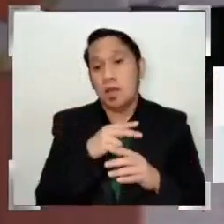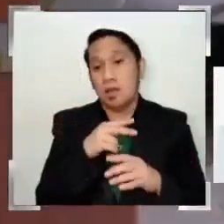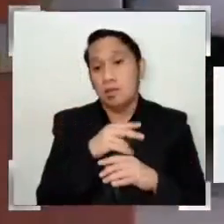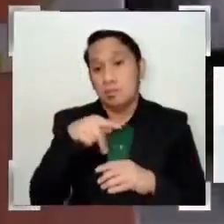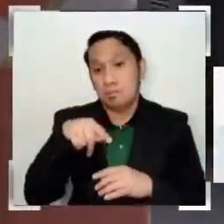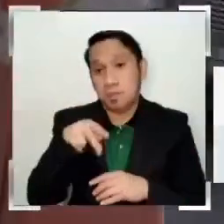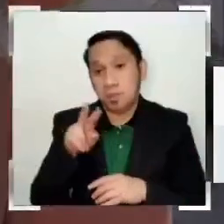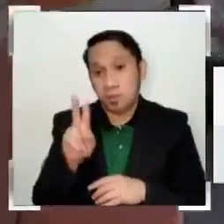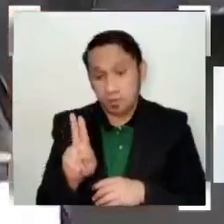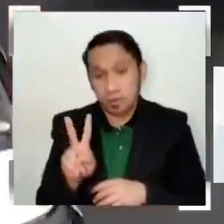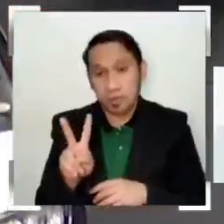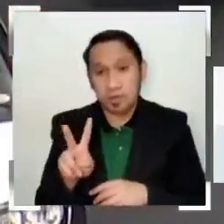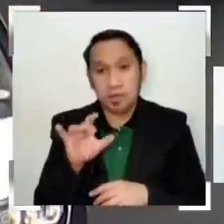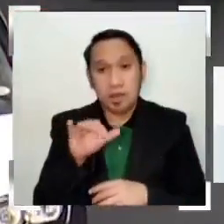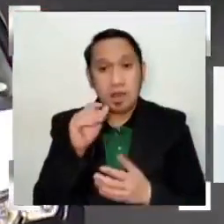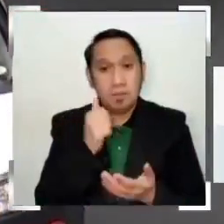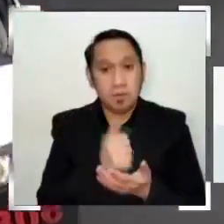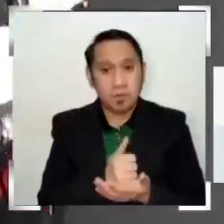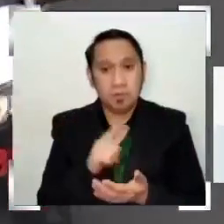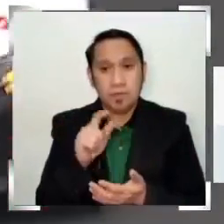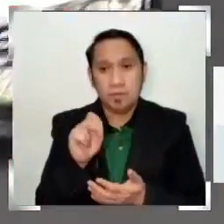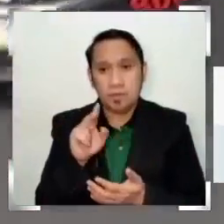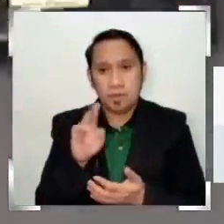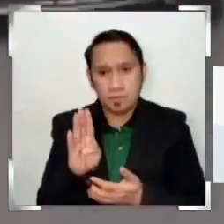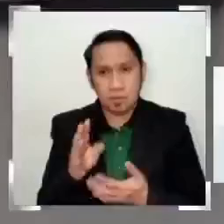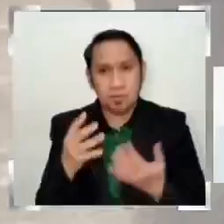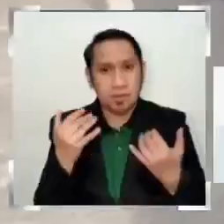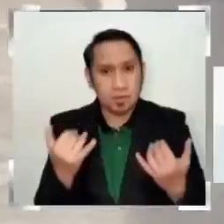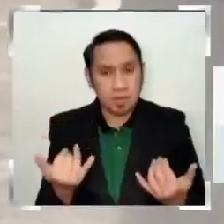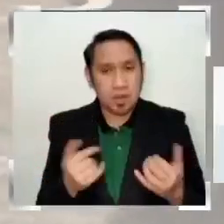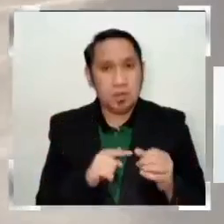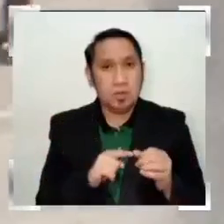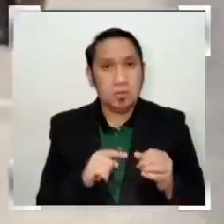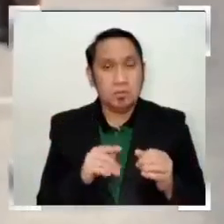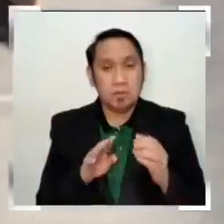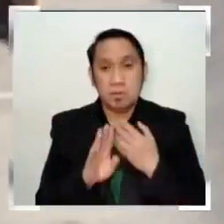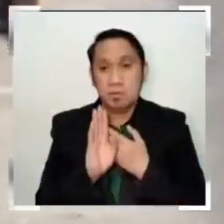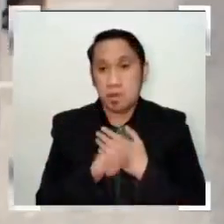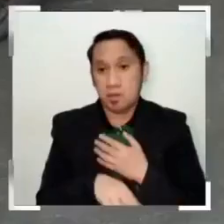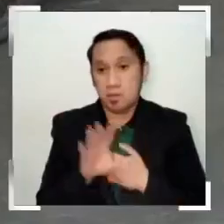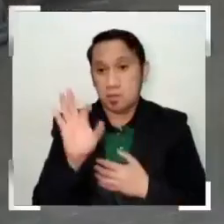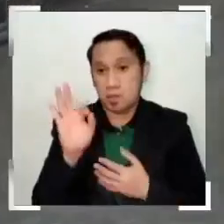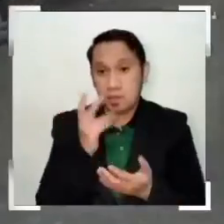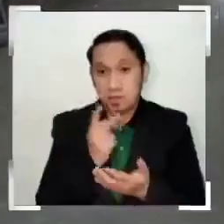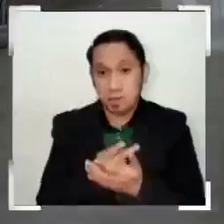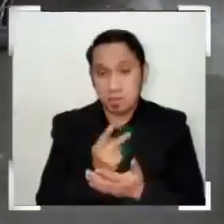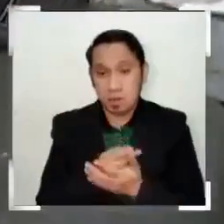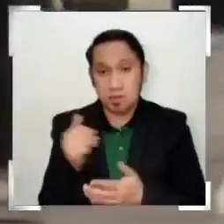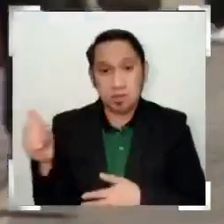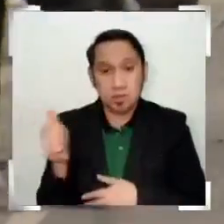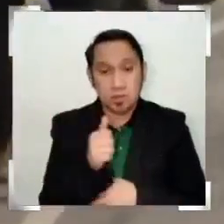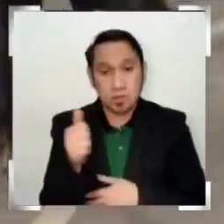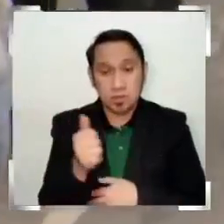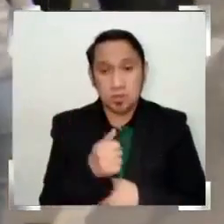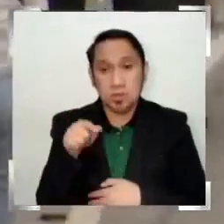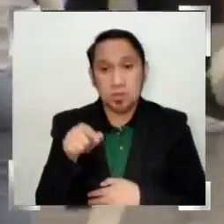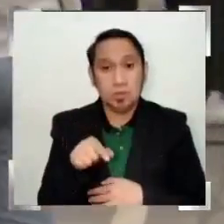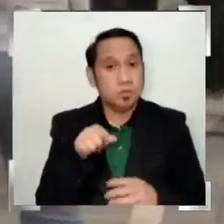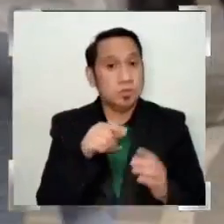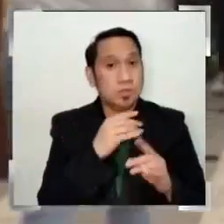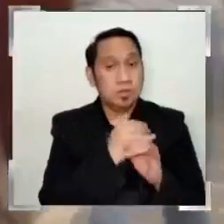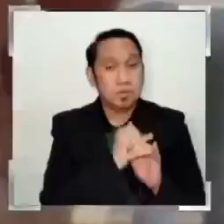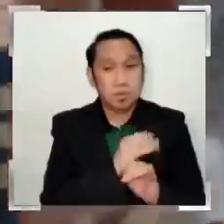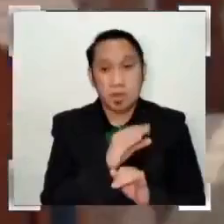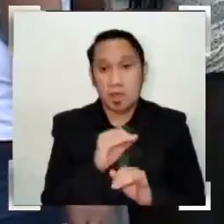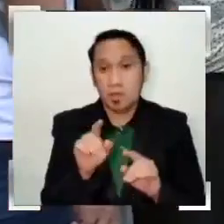ng LTFRB. Oras na maging epektibo, balik 9 pesos ang pamasahe sa tradisyonal na jeep, 11 pesos naman